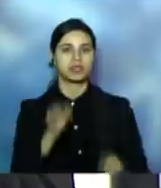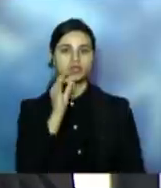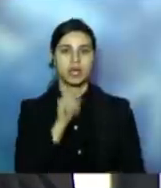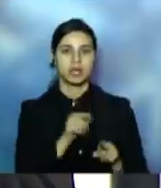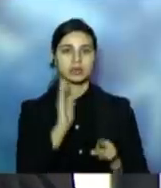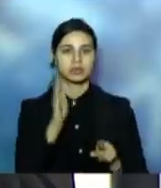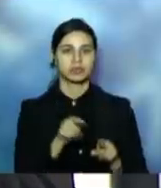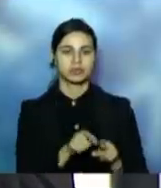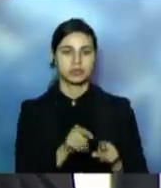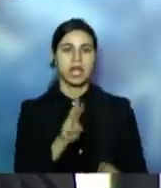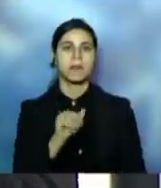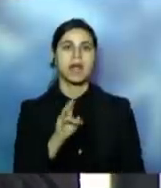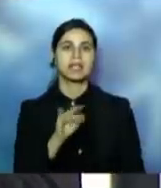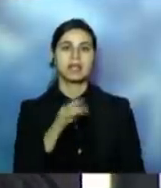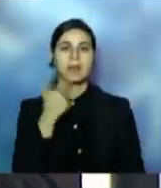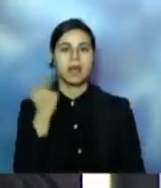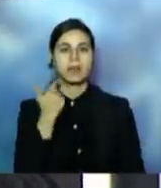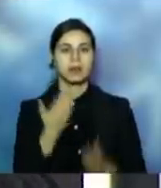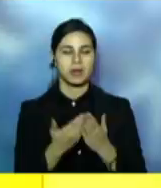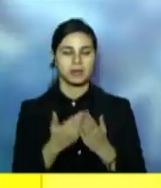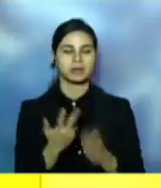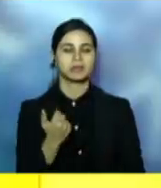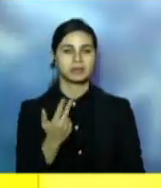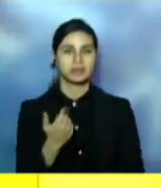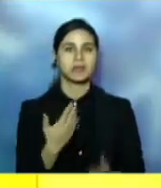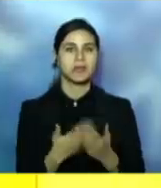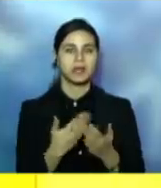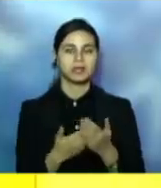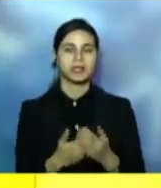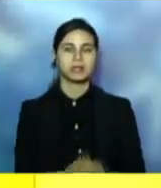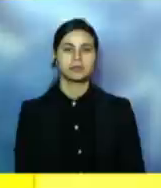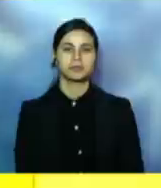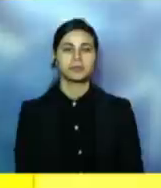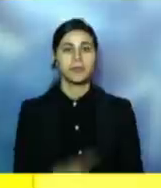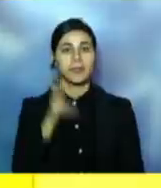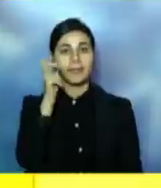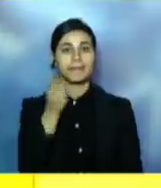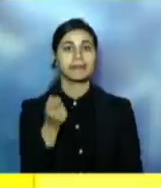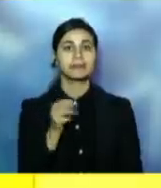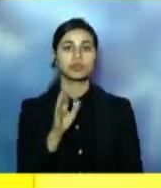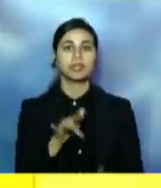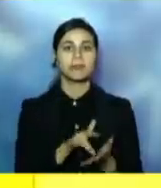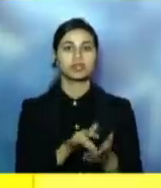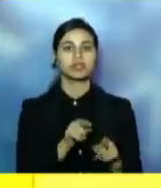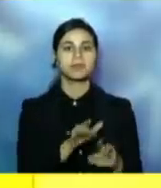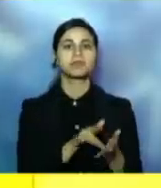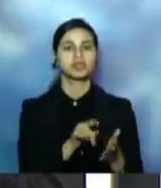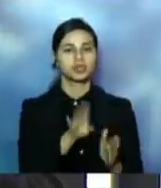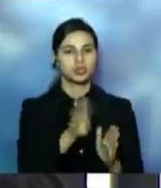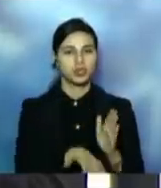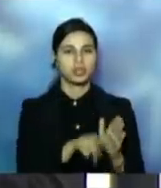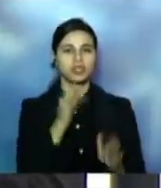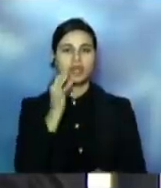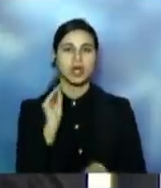სწრაფად მოამატებს. მანანის ფაფას როდესაც მიირთმევენ, ანუ მაგალითად ციციბურა და ბრინჯი. ბრინჯი. აი